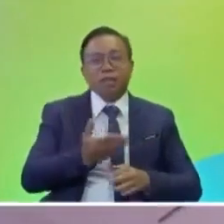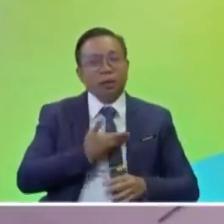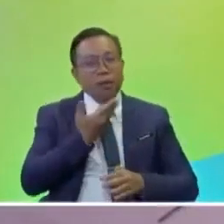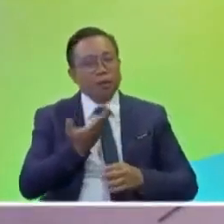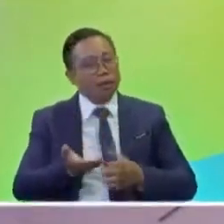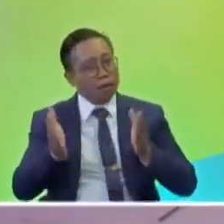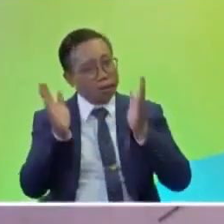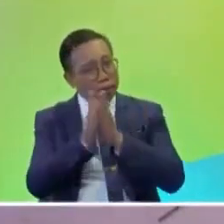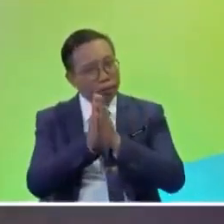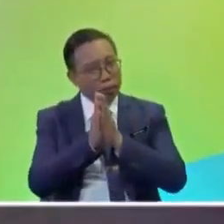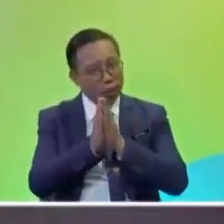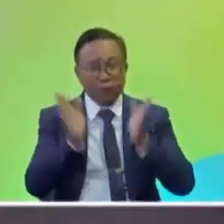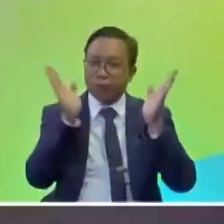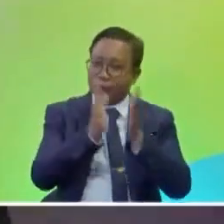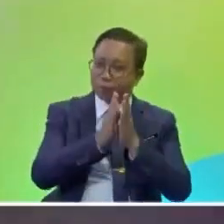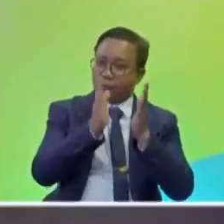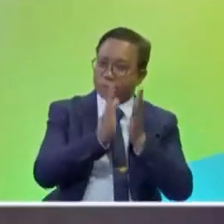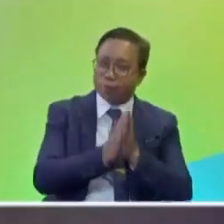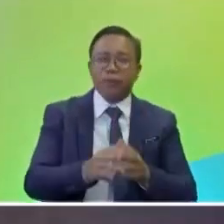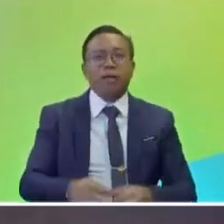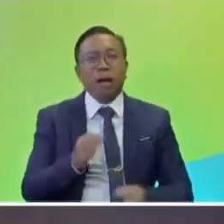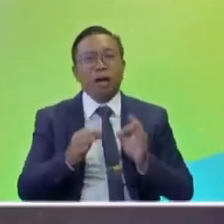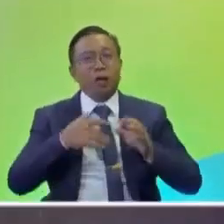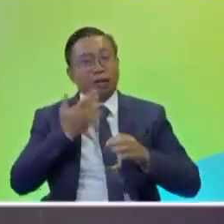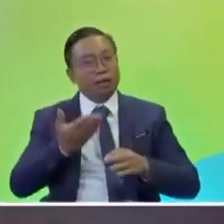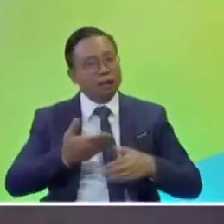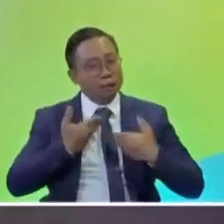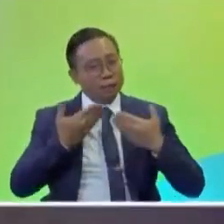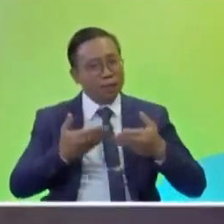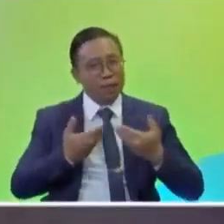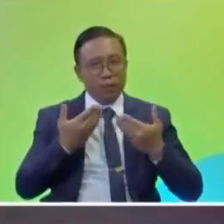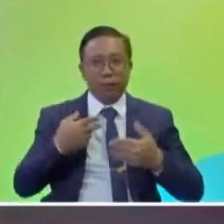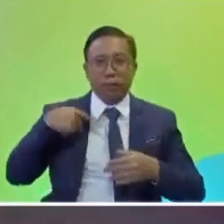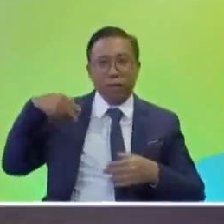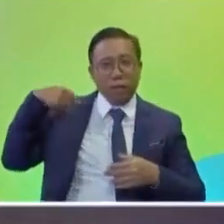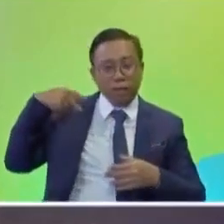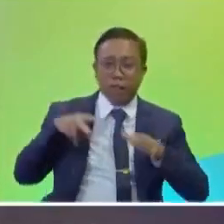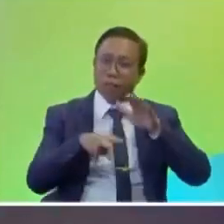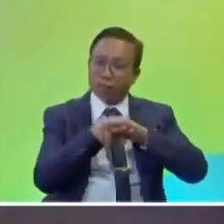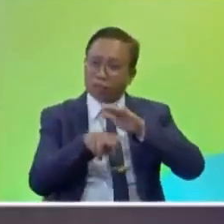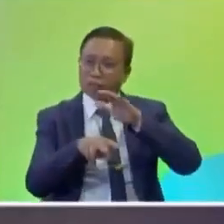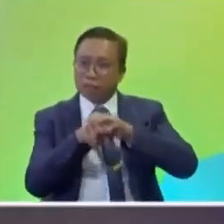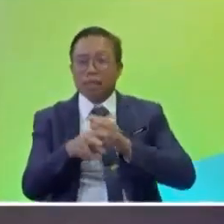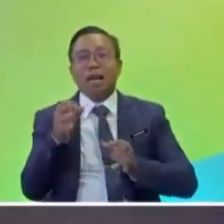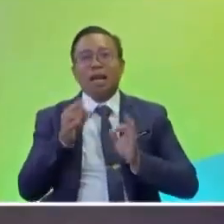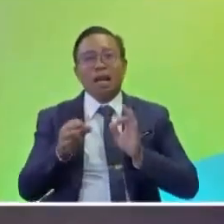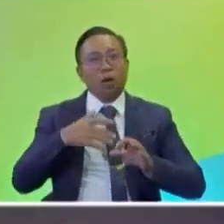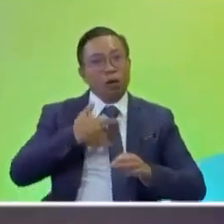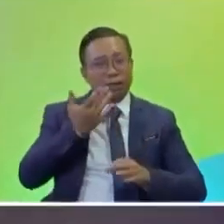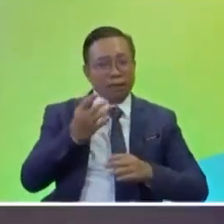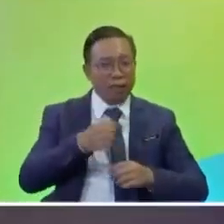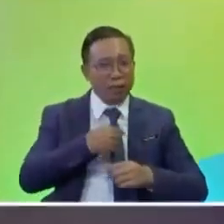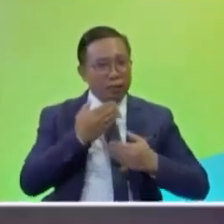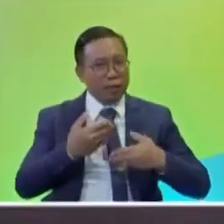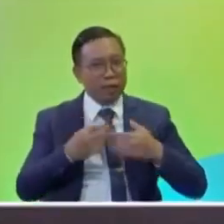rasa gembira tepuk tangan. Kalau rasa gembira hentak kaki. Kalau